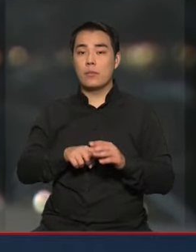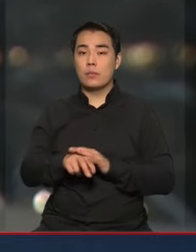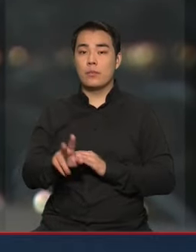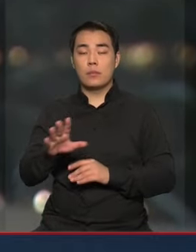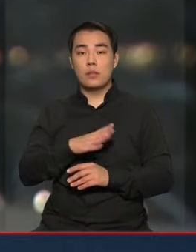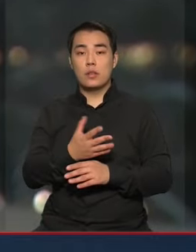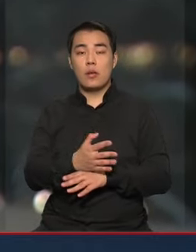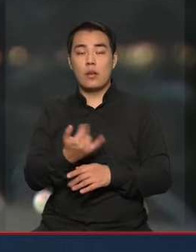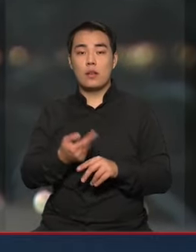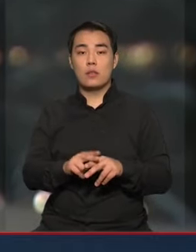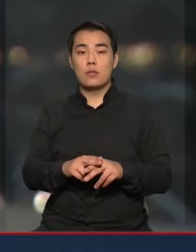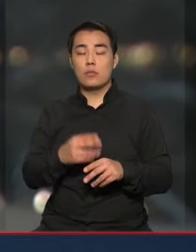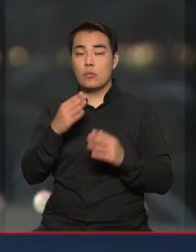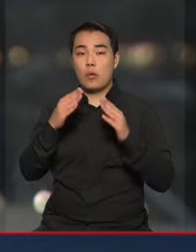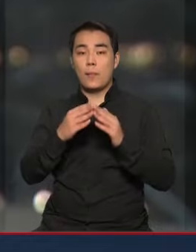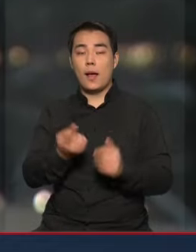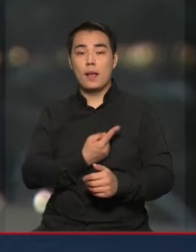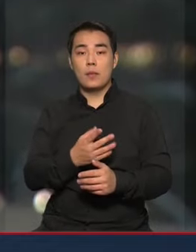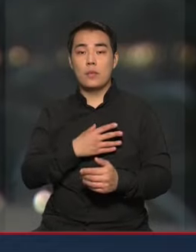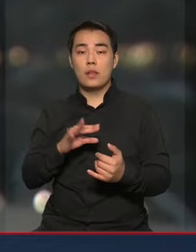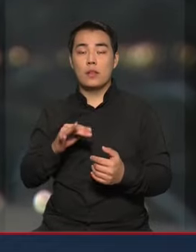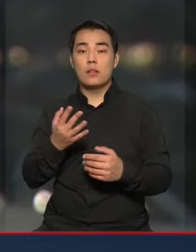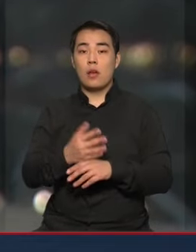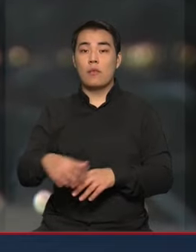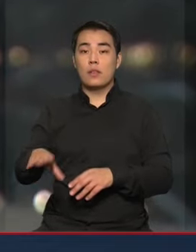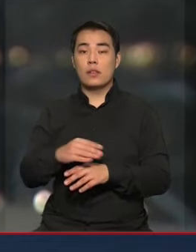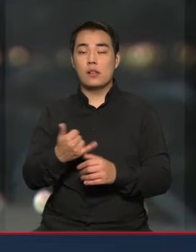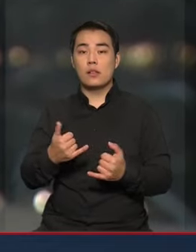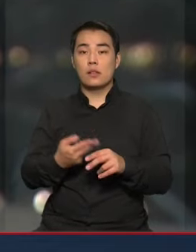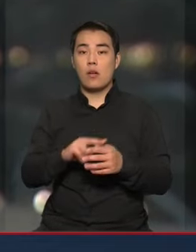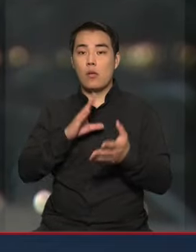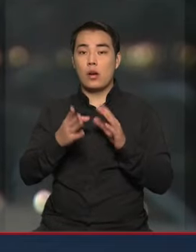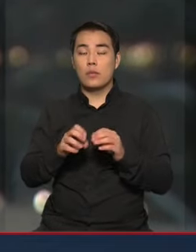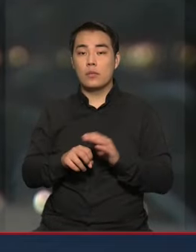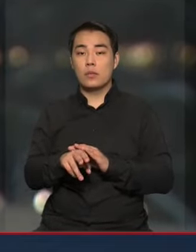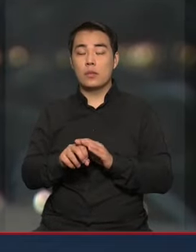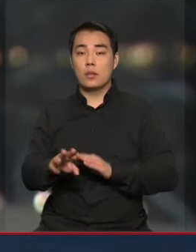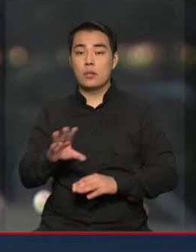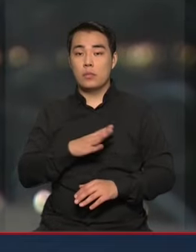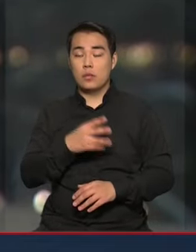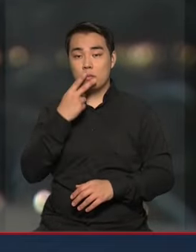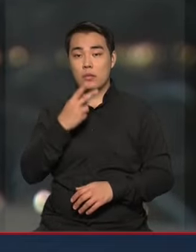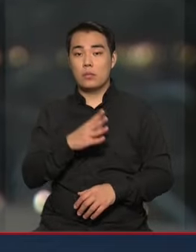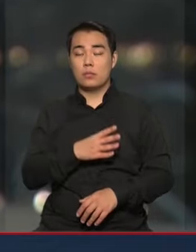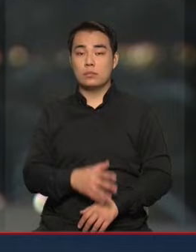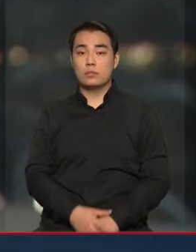жүгірдім. Үйде жалғыз едім. Далаға шықсам, көршілердің барлығы жанталасып, далаға жүгіріп жатыр екен.